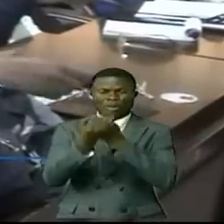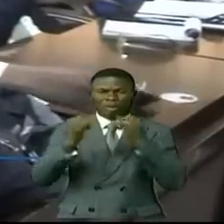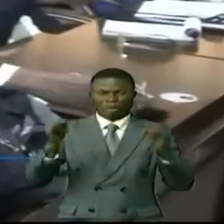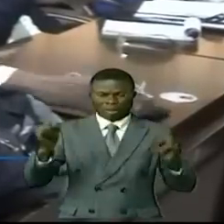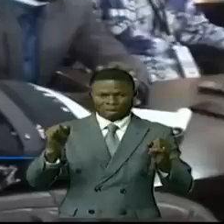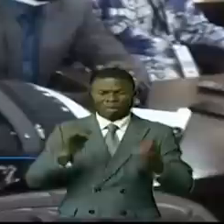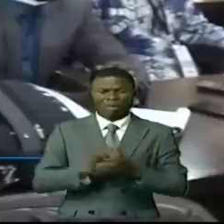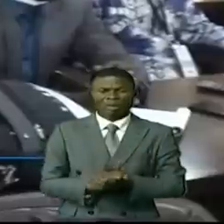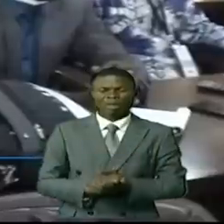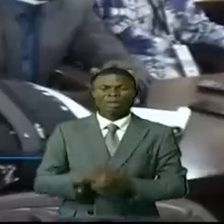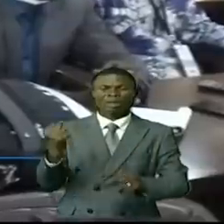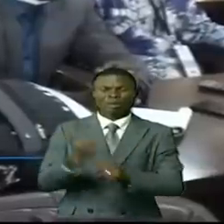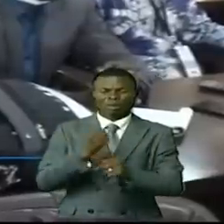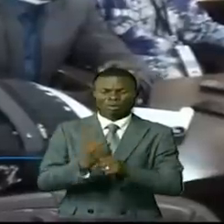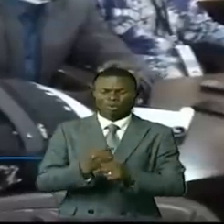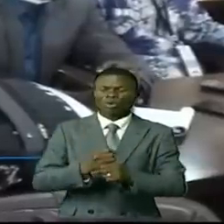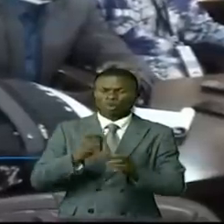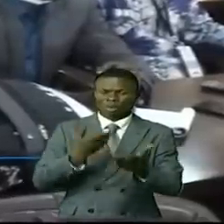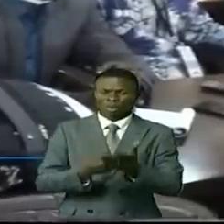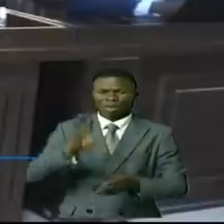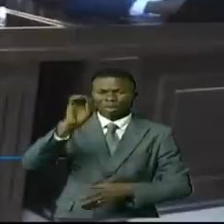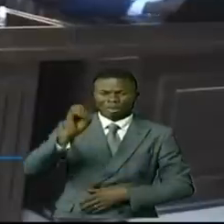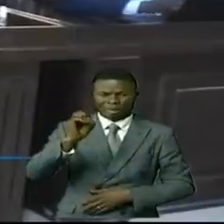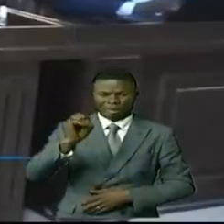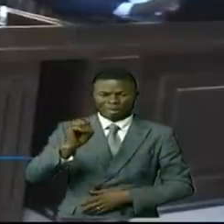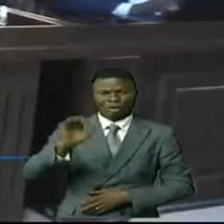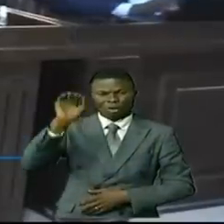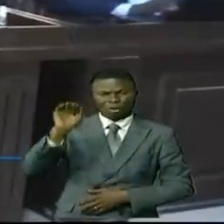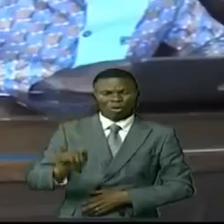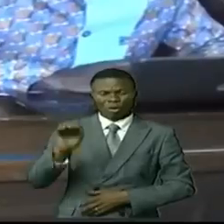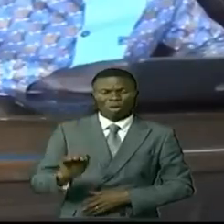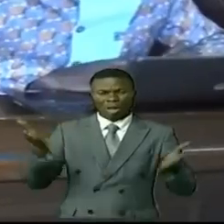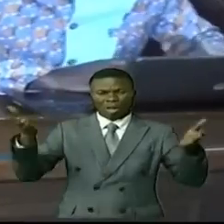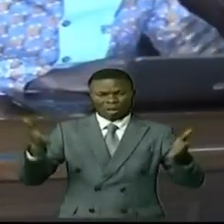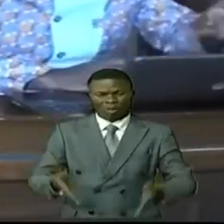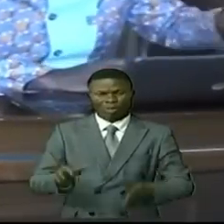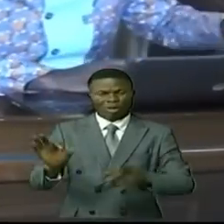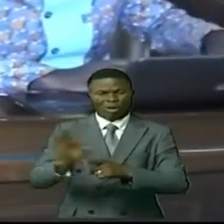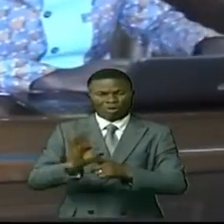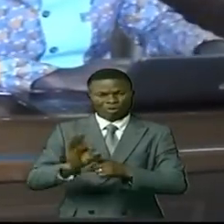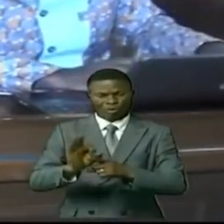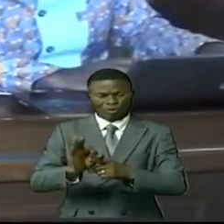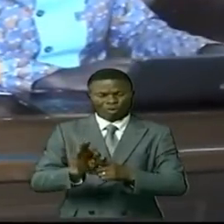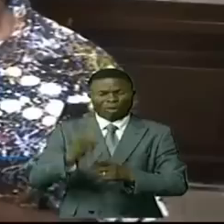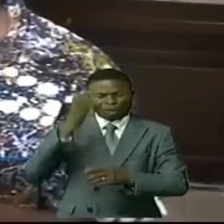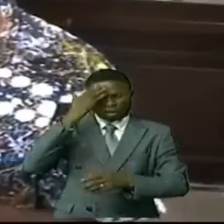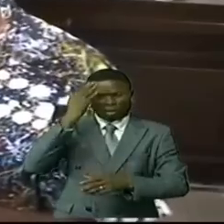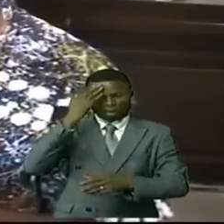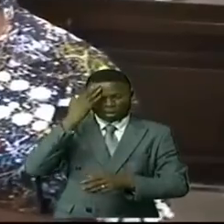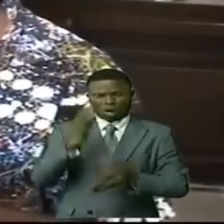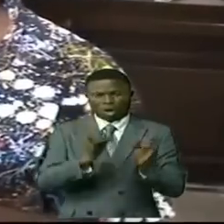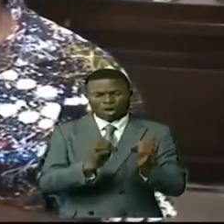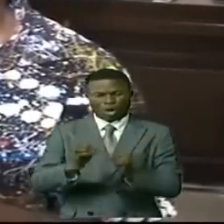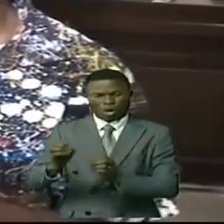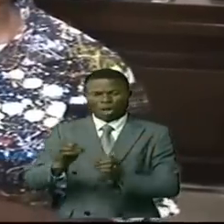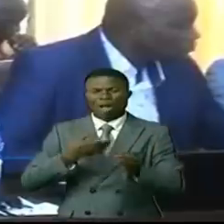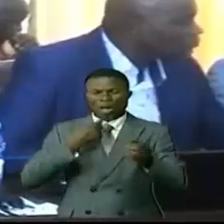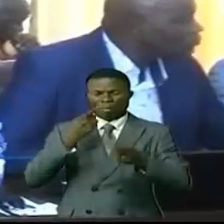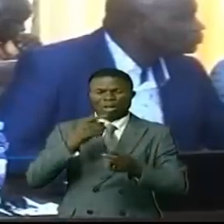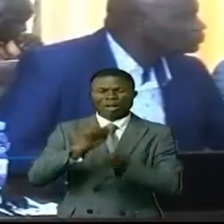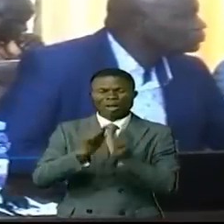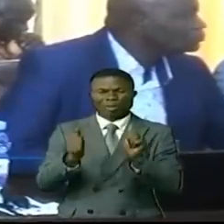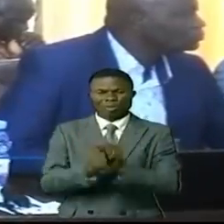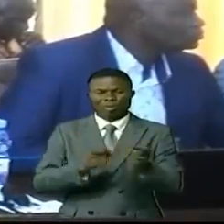ces trois jours consécutifs, une cinquantaine de personnes ont pris part à ces assises pour découvrir l'engagement des communautés locales dans la